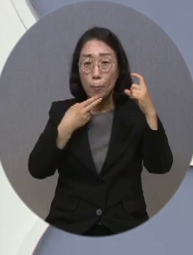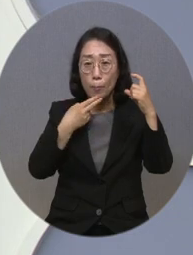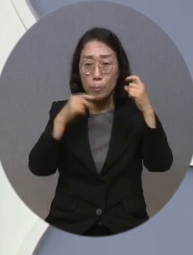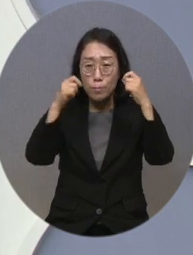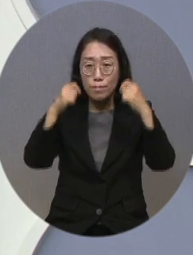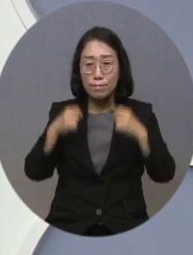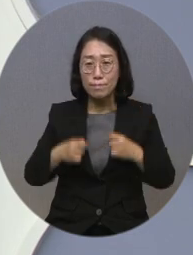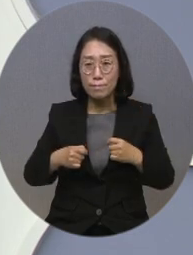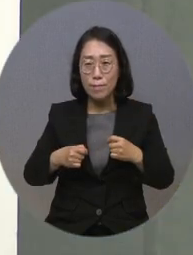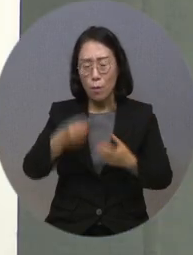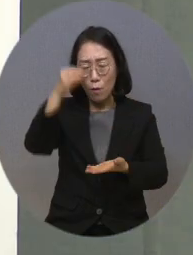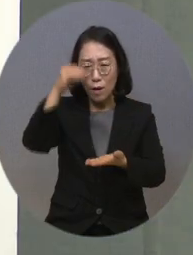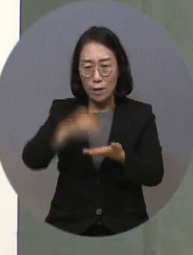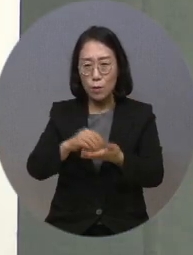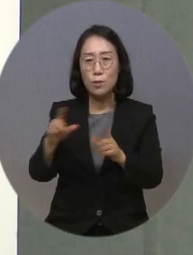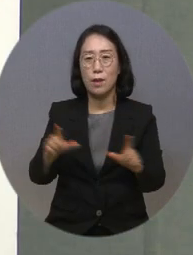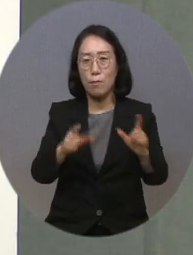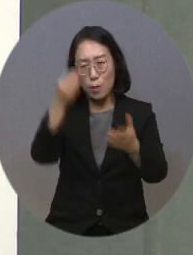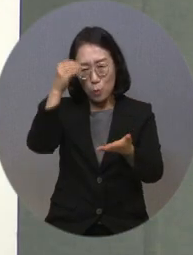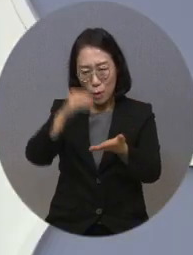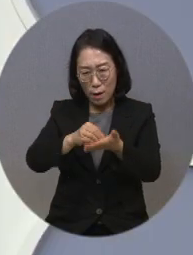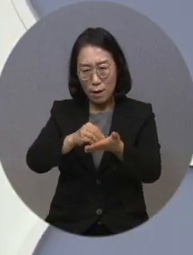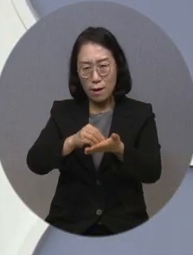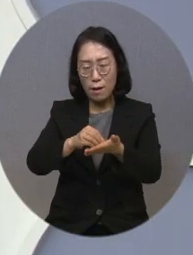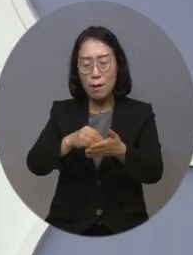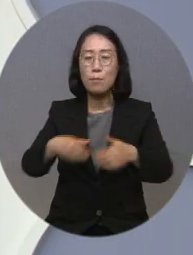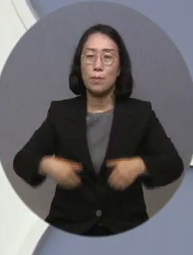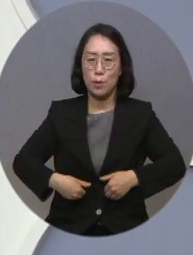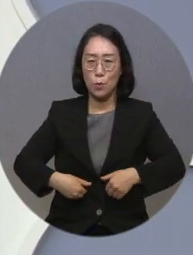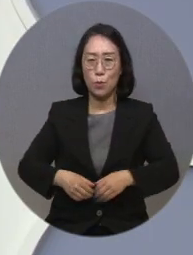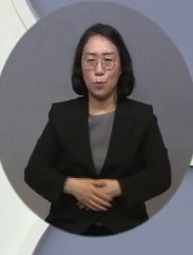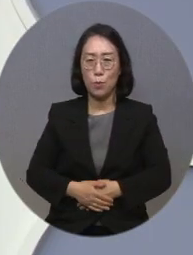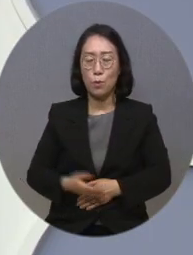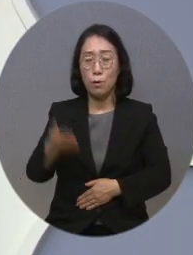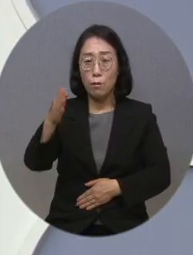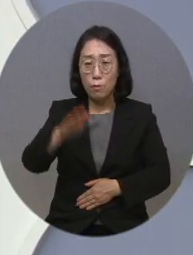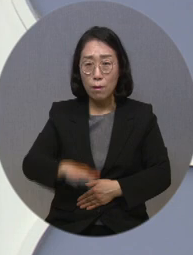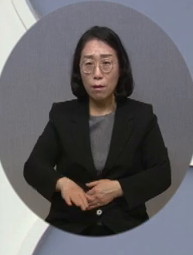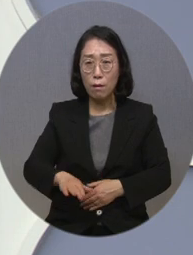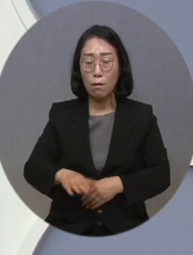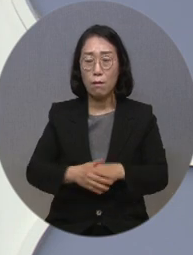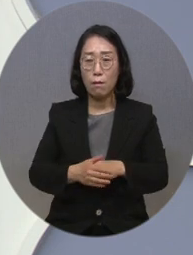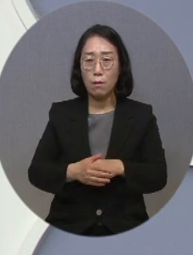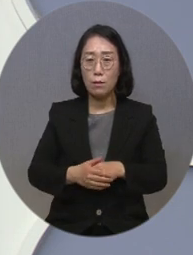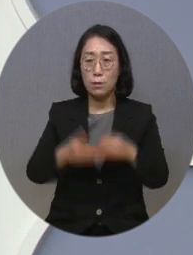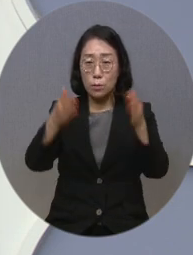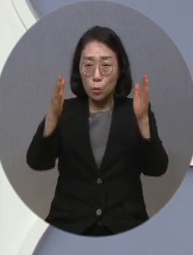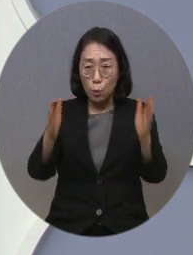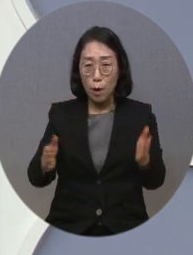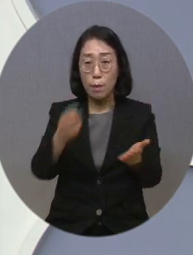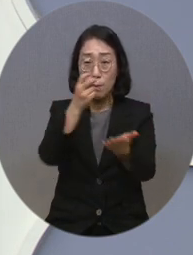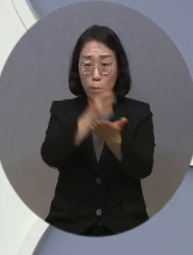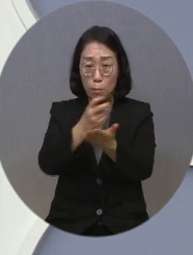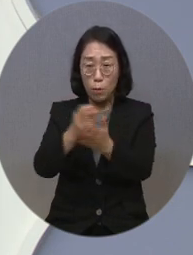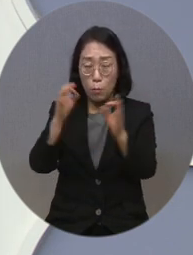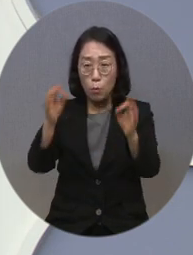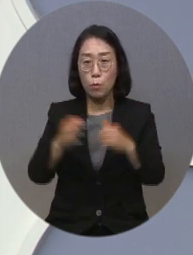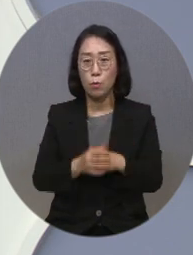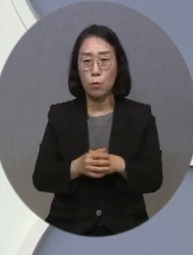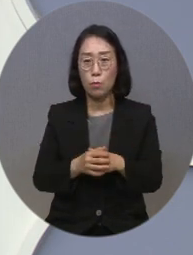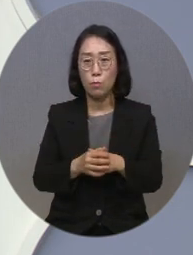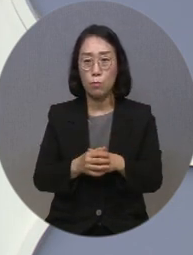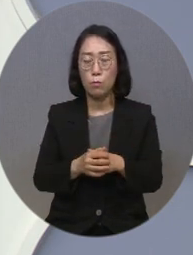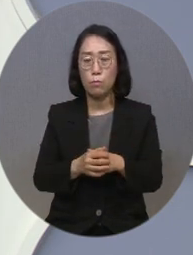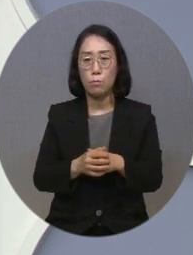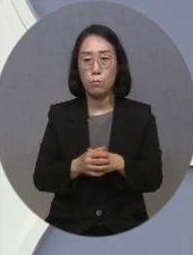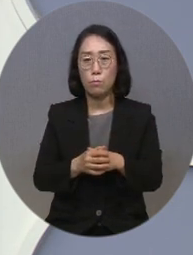가장 중요한 게 아닌가 생각합니다. 맞습니다. 그런데 지금 그동안 해온 그 원칙을 보면 그 좀 주먹구구식,